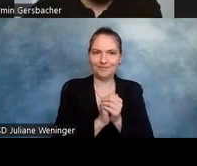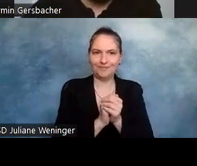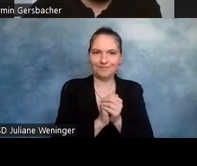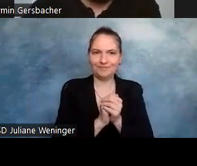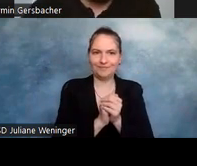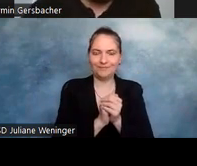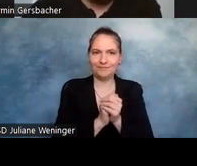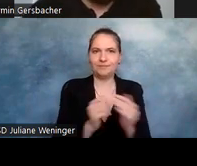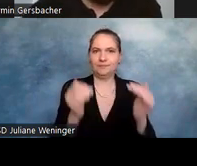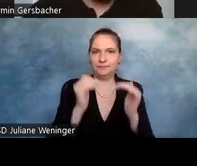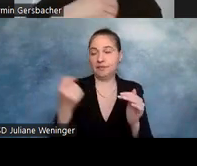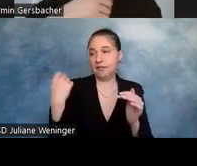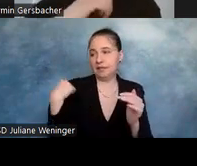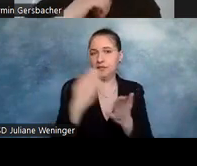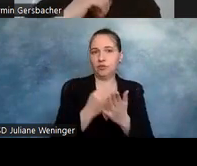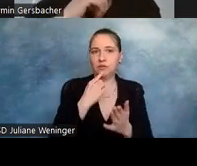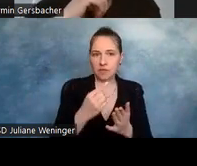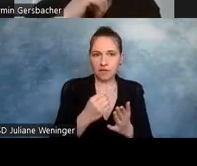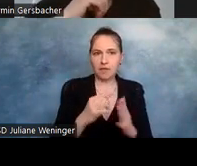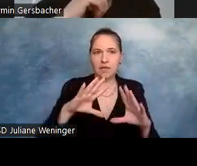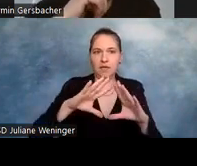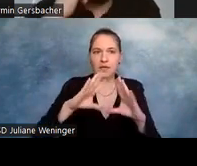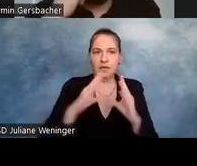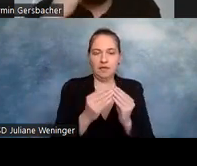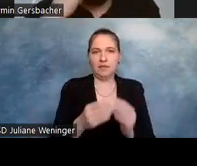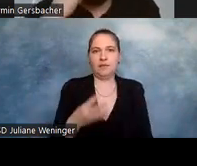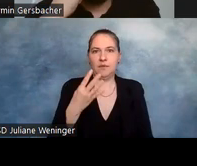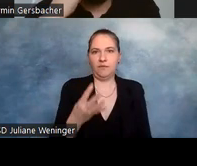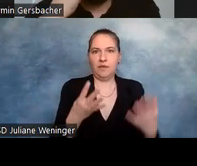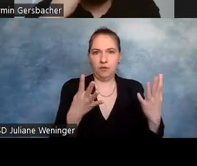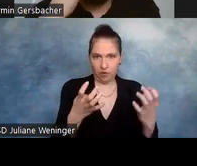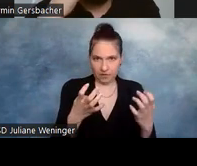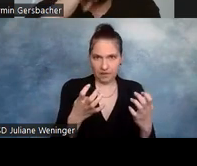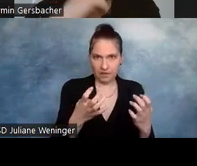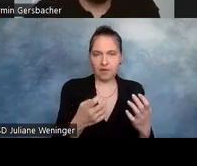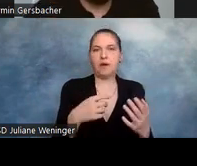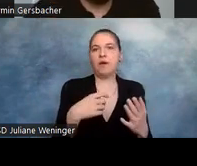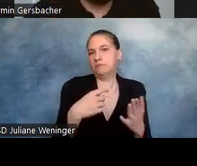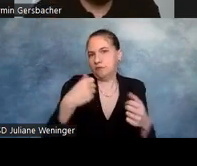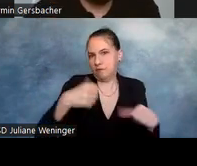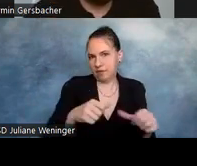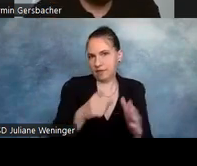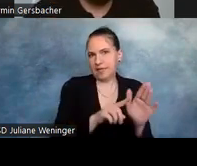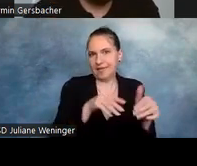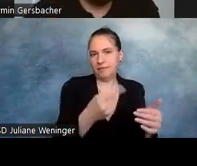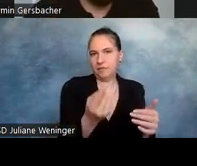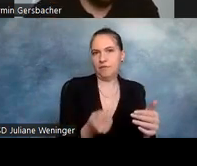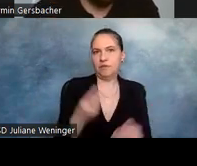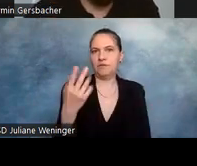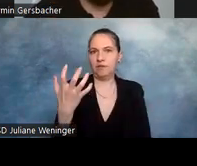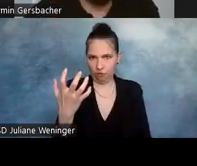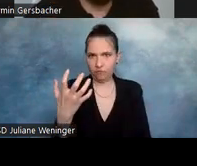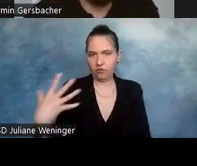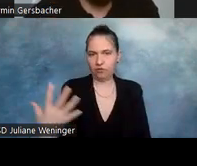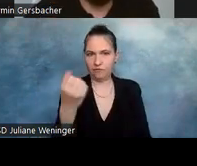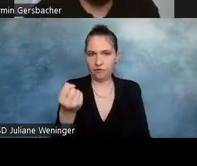Genau, also wie gesagt, 52 von 94 verpflichtenden Kriterien aus der BitV sind damit abgedeckt. Muss auch